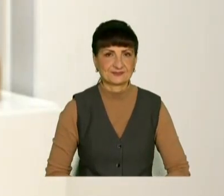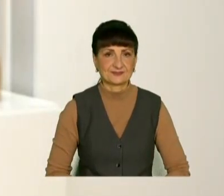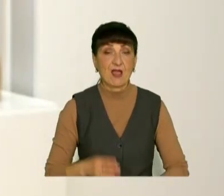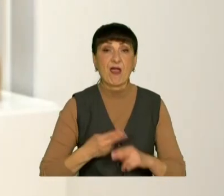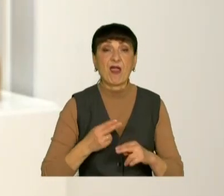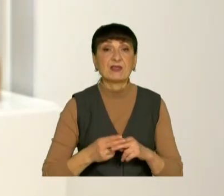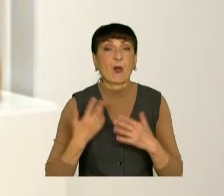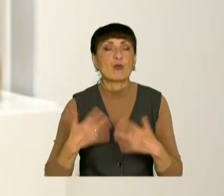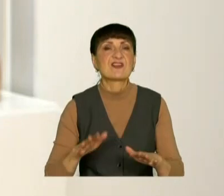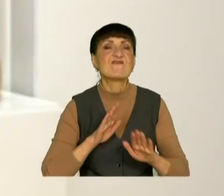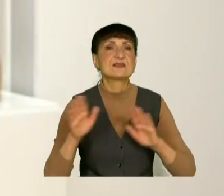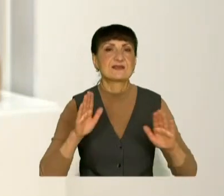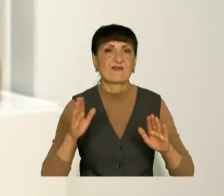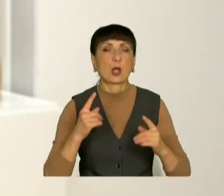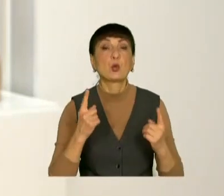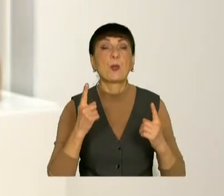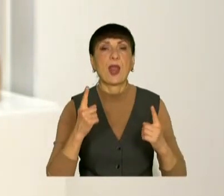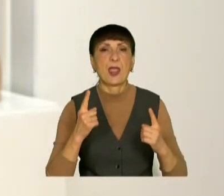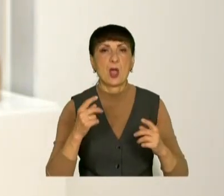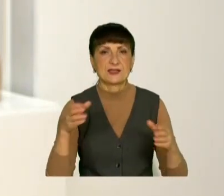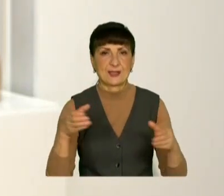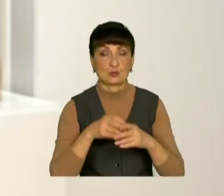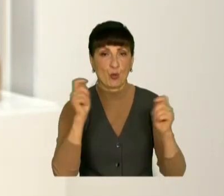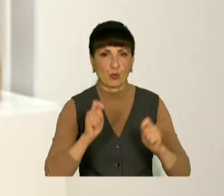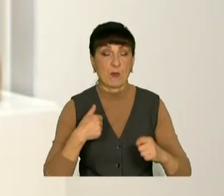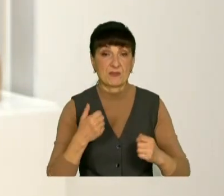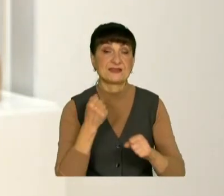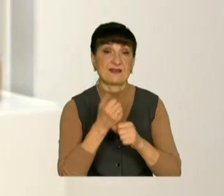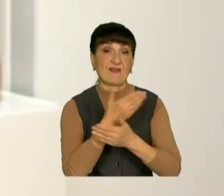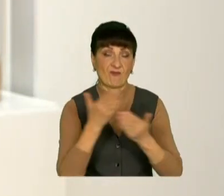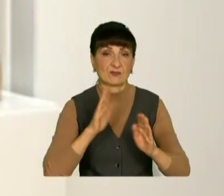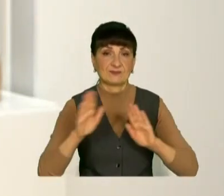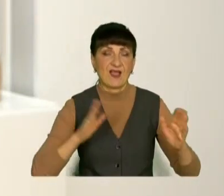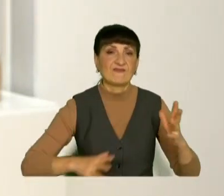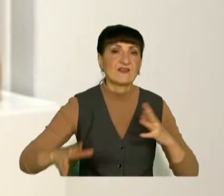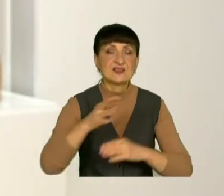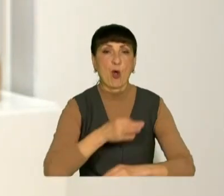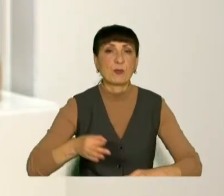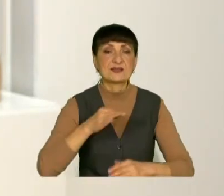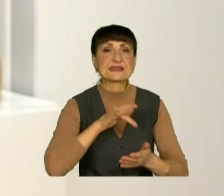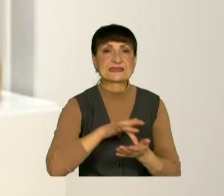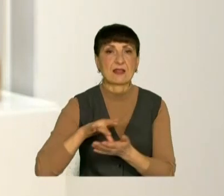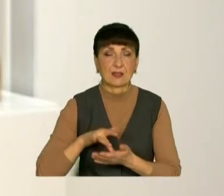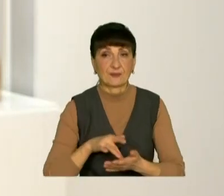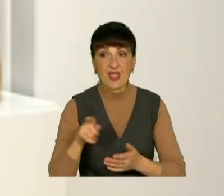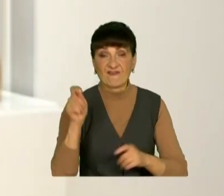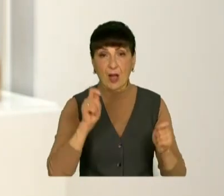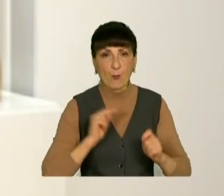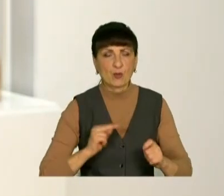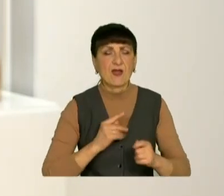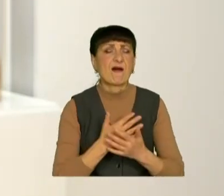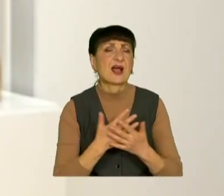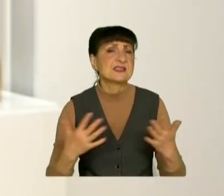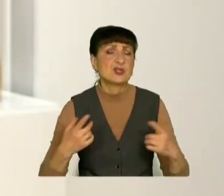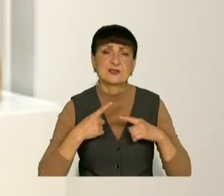Это отчетная выставка. К юбилею Союза художников мы организовали экспозиции во всех областных центрах. В представленных работах использованы самые